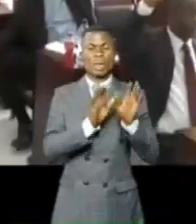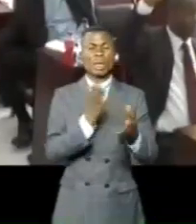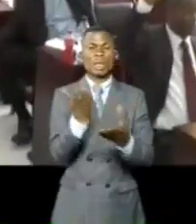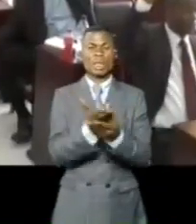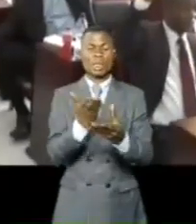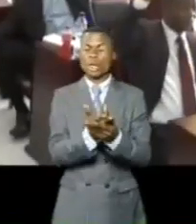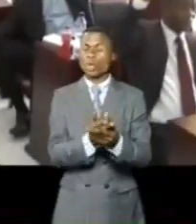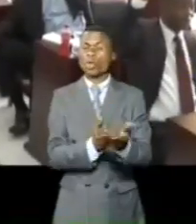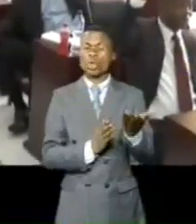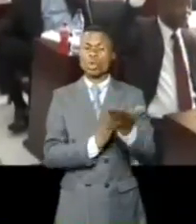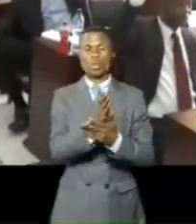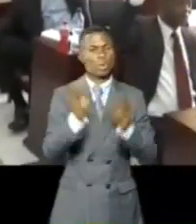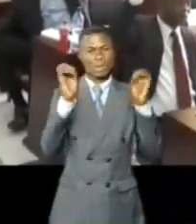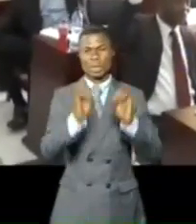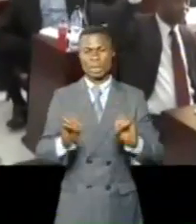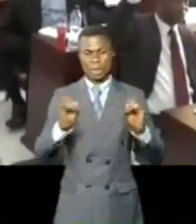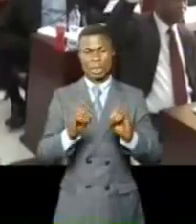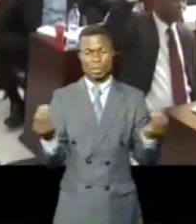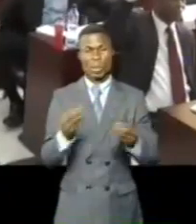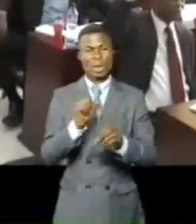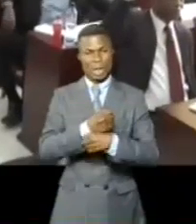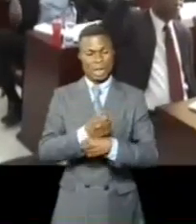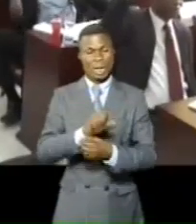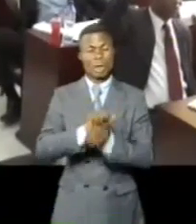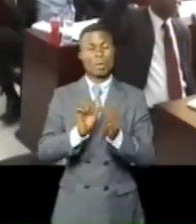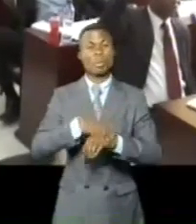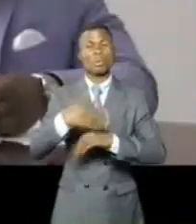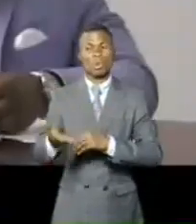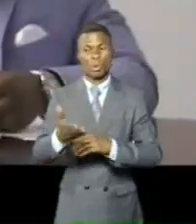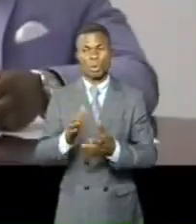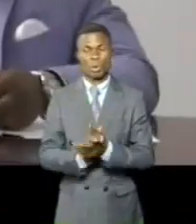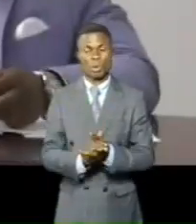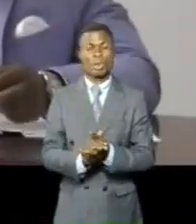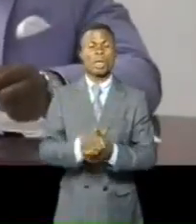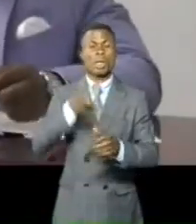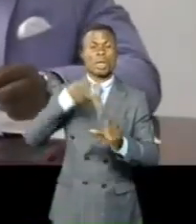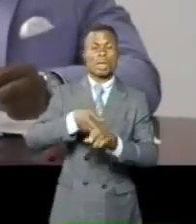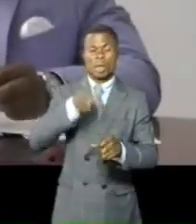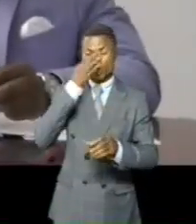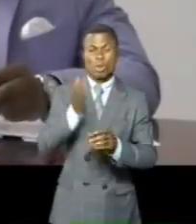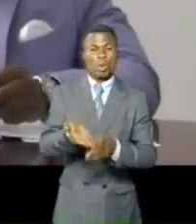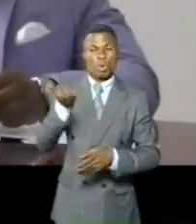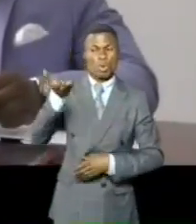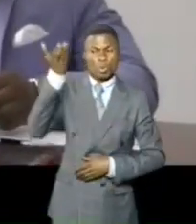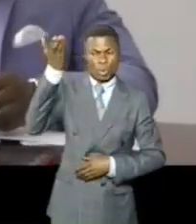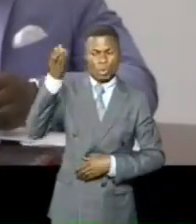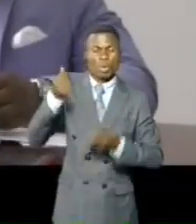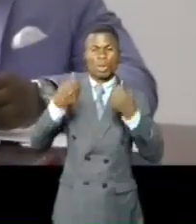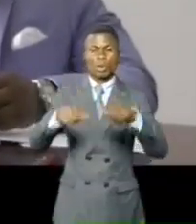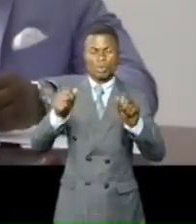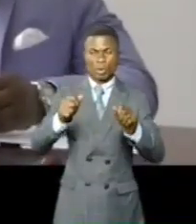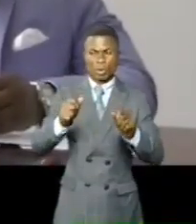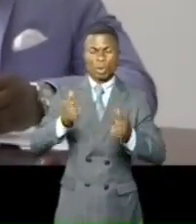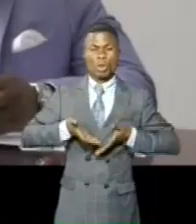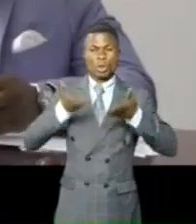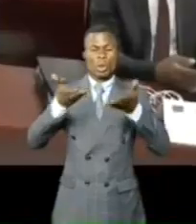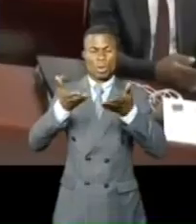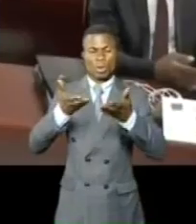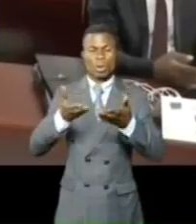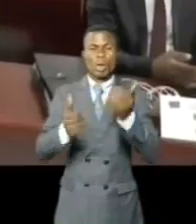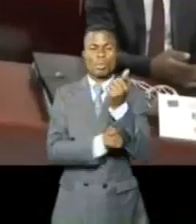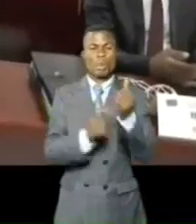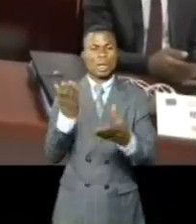titres appropriés, ce qui entraîne comme conséquence la hausse des prix des produits pétroliers proposé par des